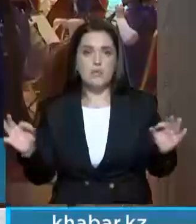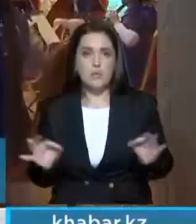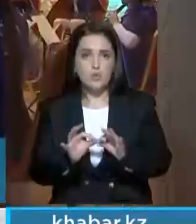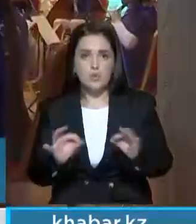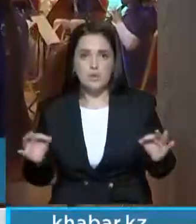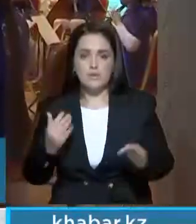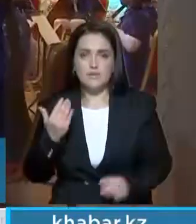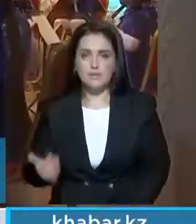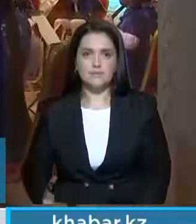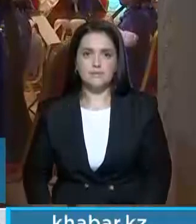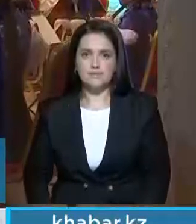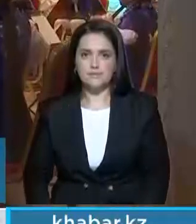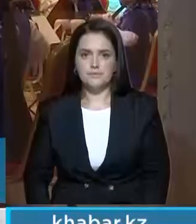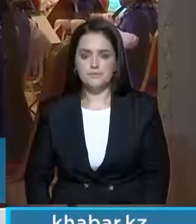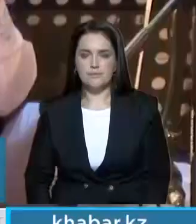музыкальных инструментах.